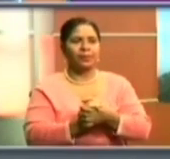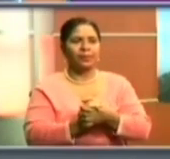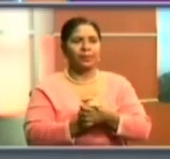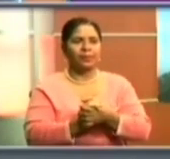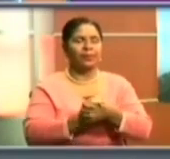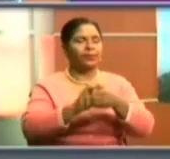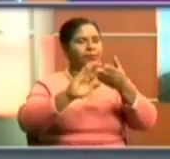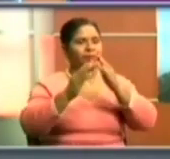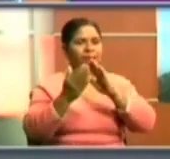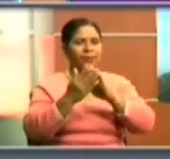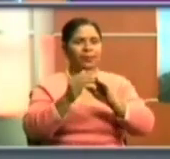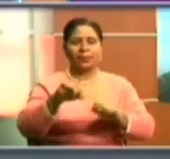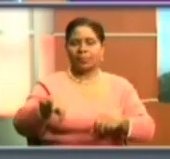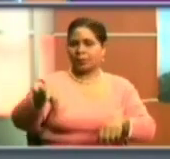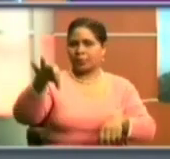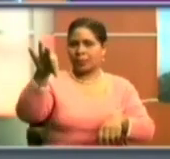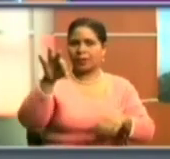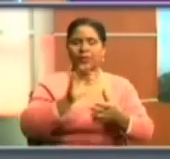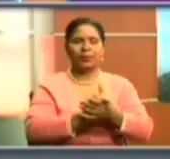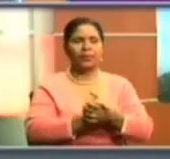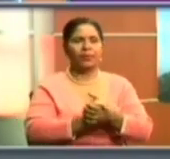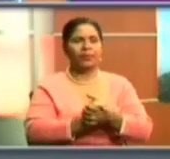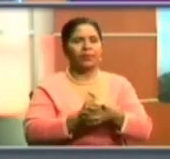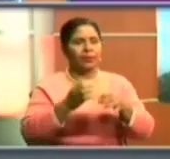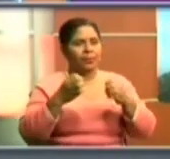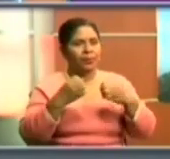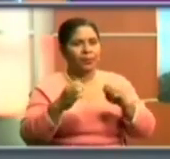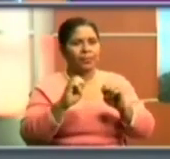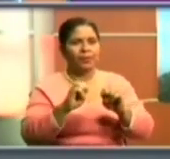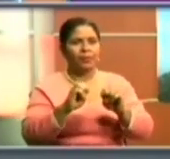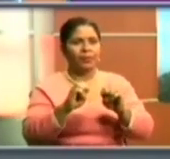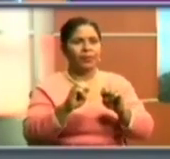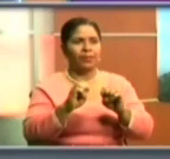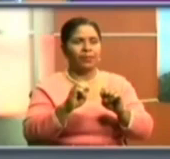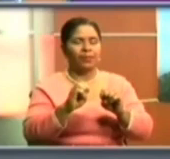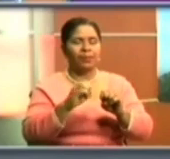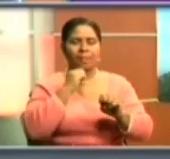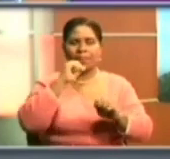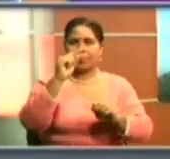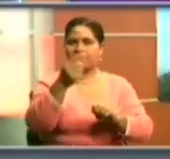les communes vont bénéficier des efforts de l'administration centrale